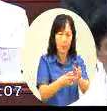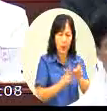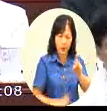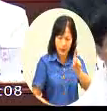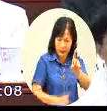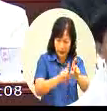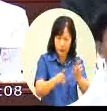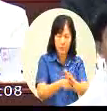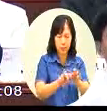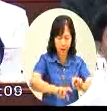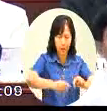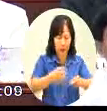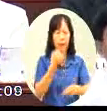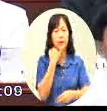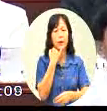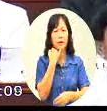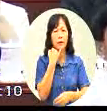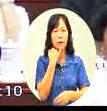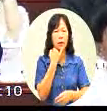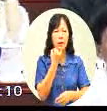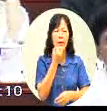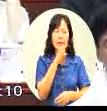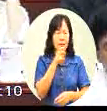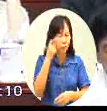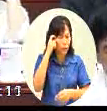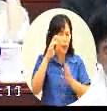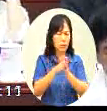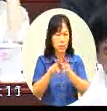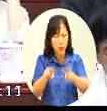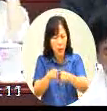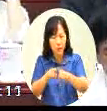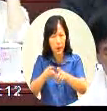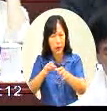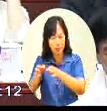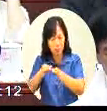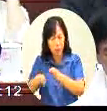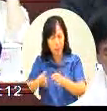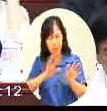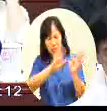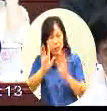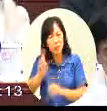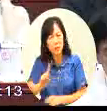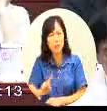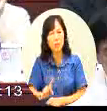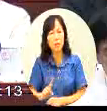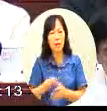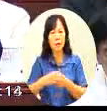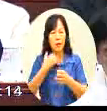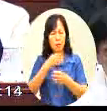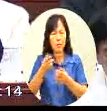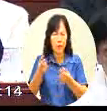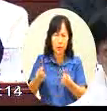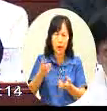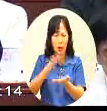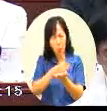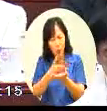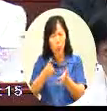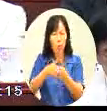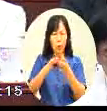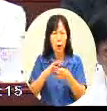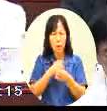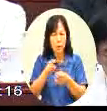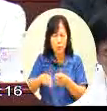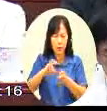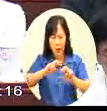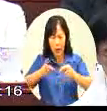当然是这样调。但是我们必须考虑到的是市场的趋势，所以也要衡量，不能说我们调的这